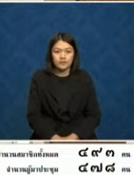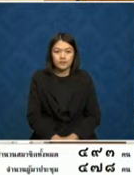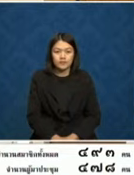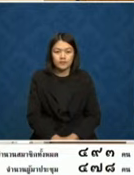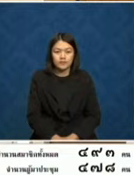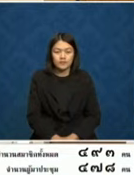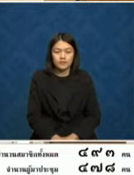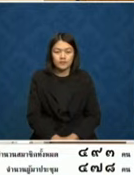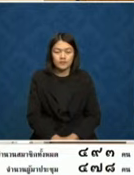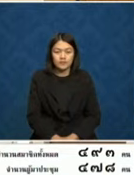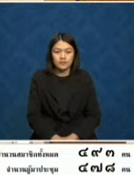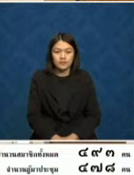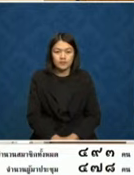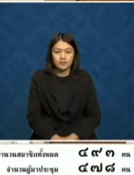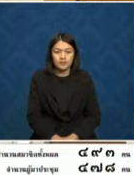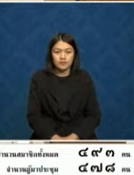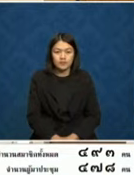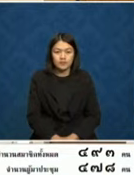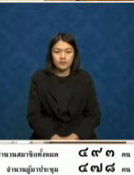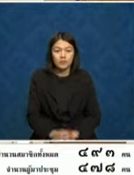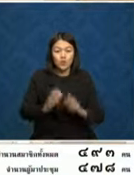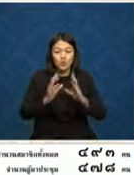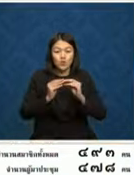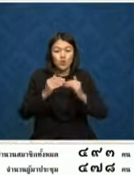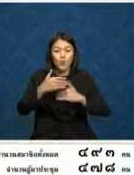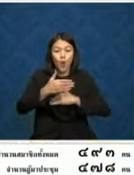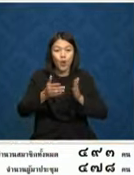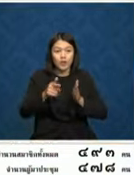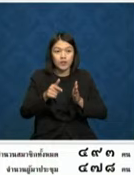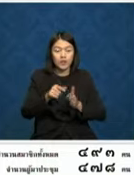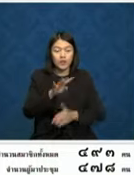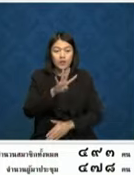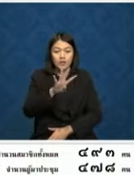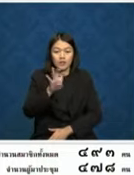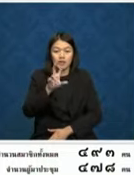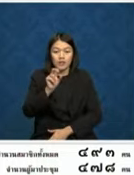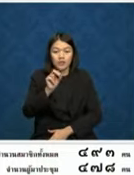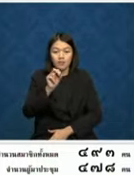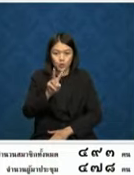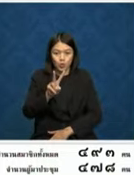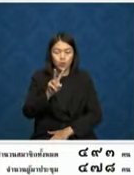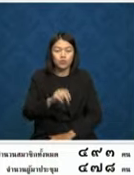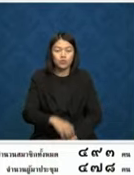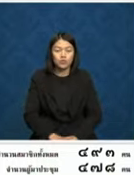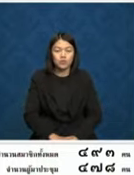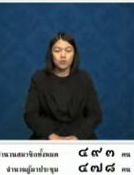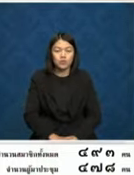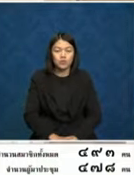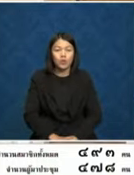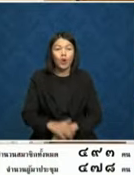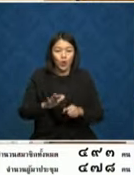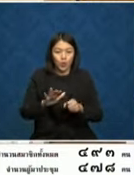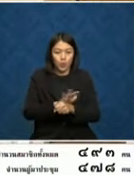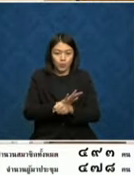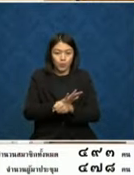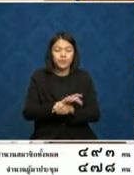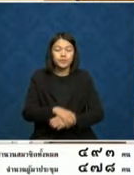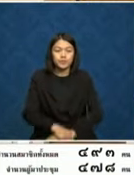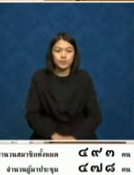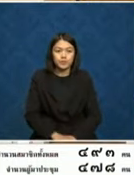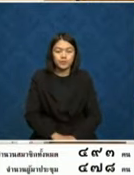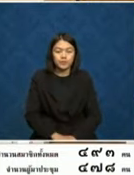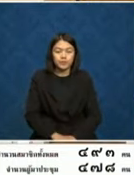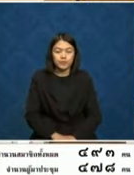ครับมีผู้อยู่ในห้องประชุมนี้นะครับ432ท่านถือว่าครบองค์ประชุมนะ